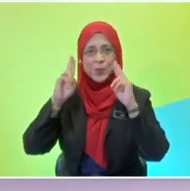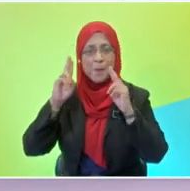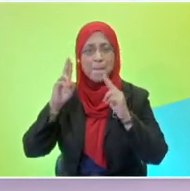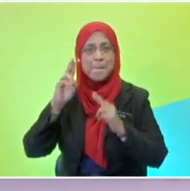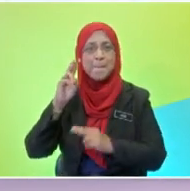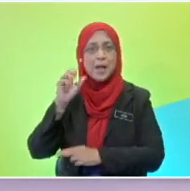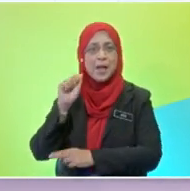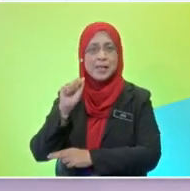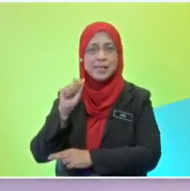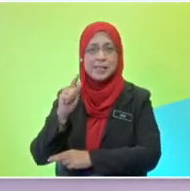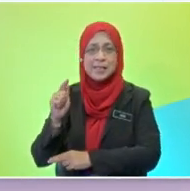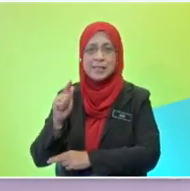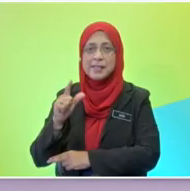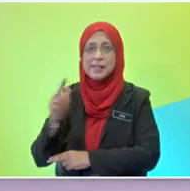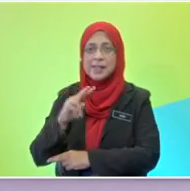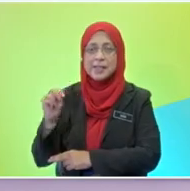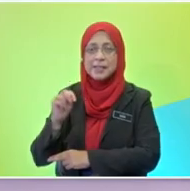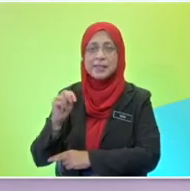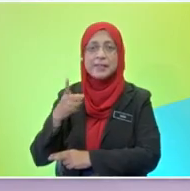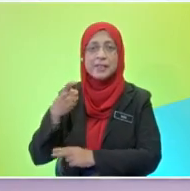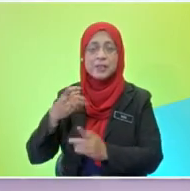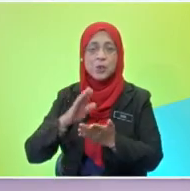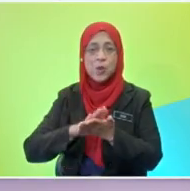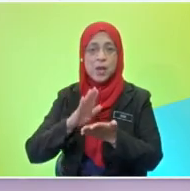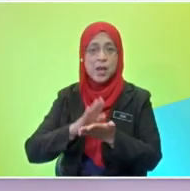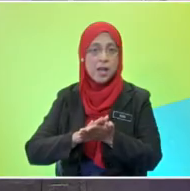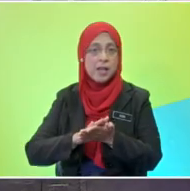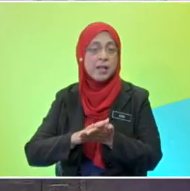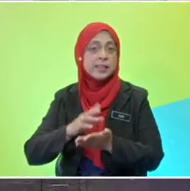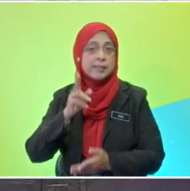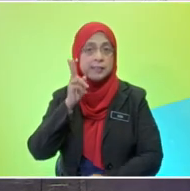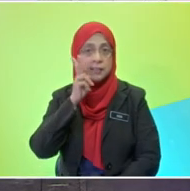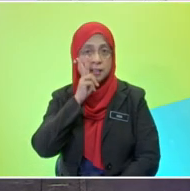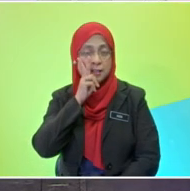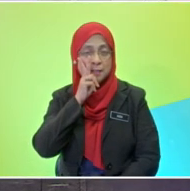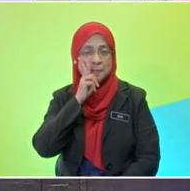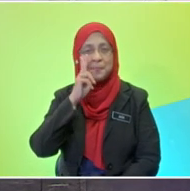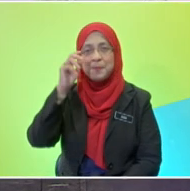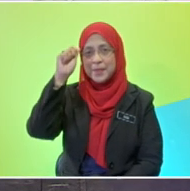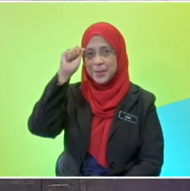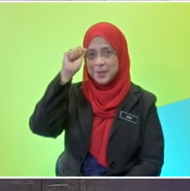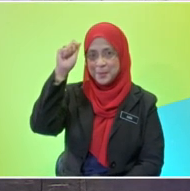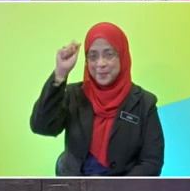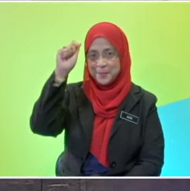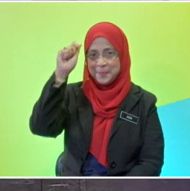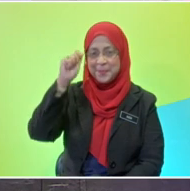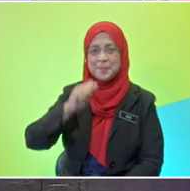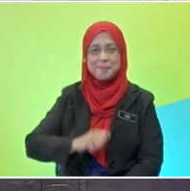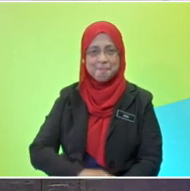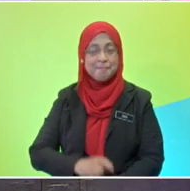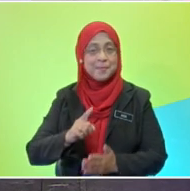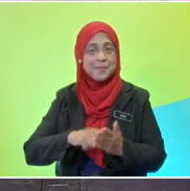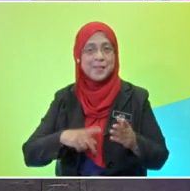adzan Idris daripada SMK Said Abu Bakar baling Kedah Assalamualaikum Ustaz Waalaikumsalam Warahmatullahi Wabarakatuh